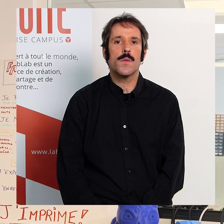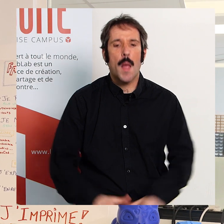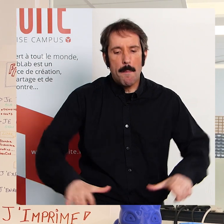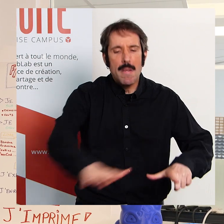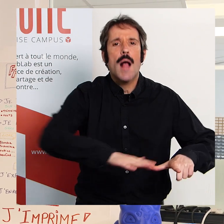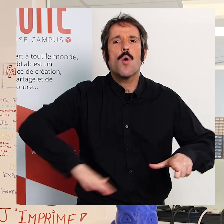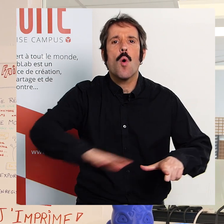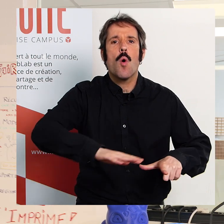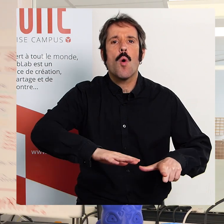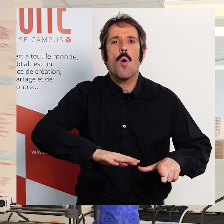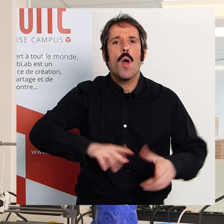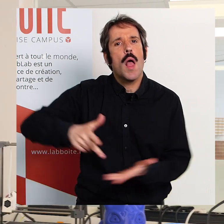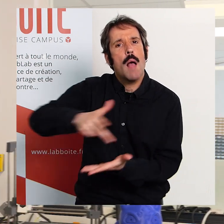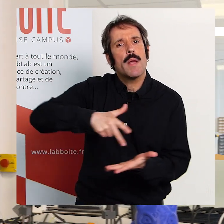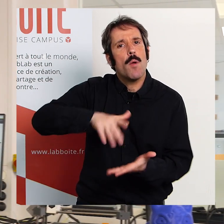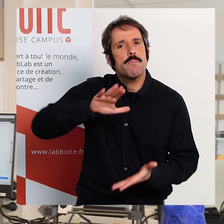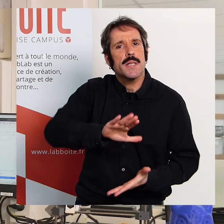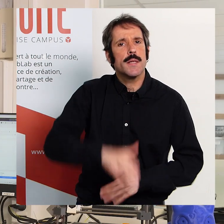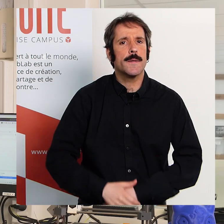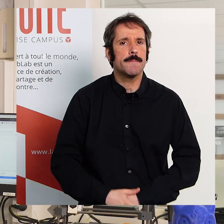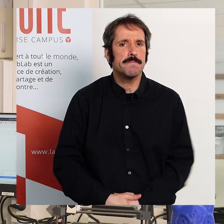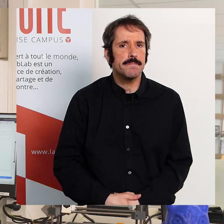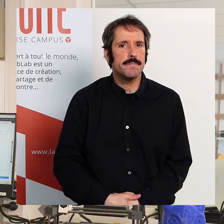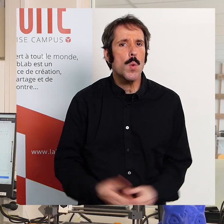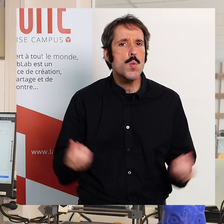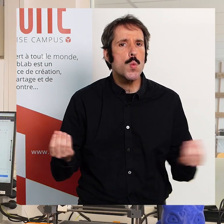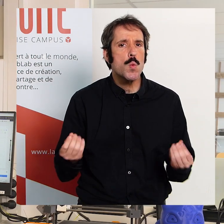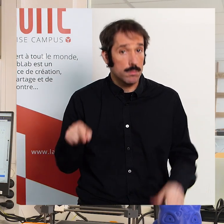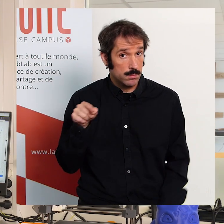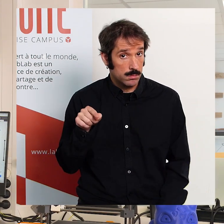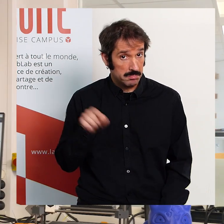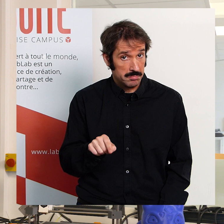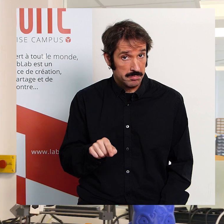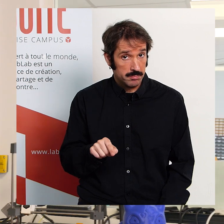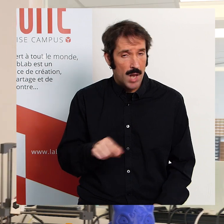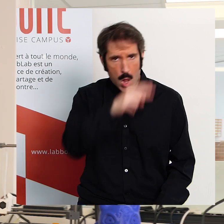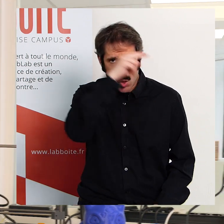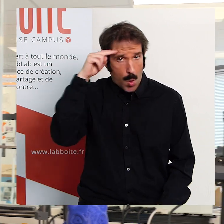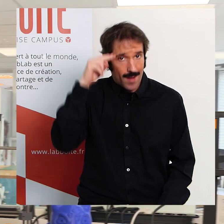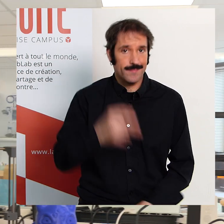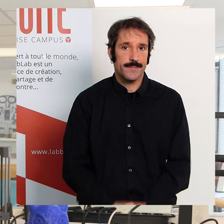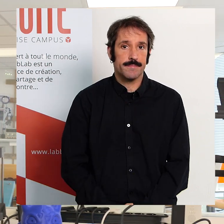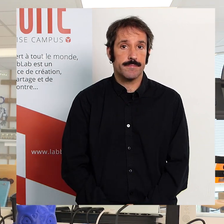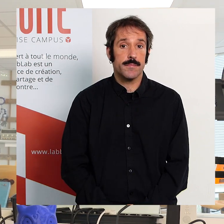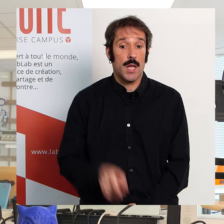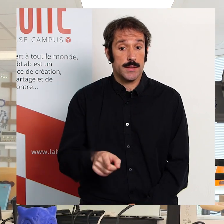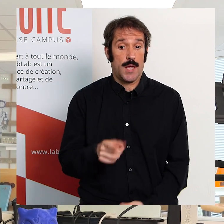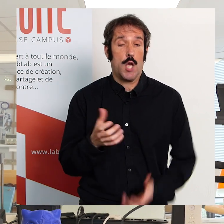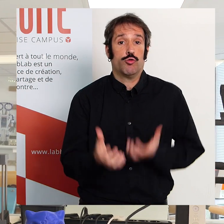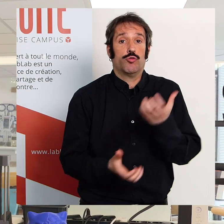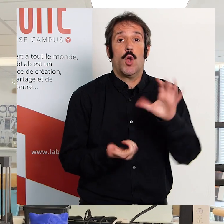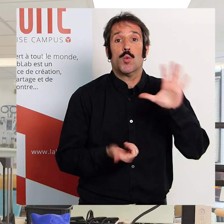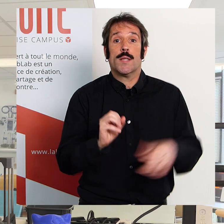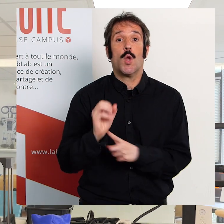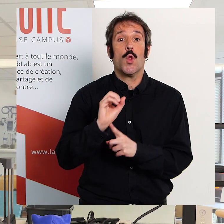Alors le plateau sur mon imprimante se situe ici. C'est la partie noire. C'est elle qui va